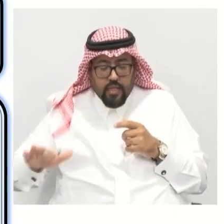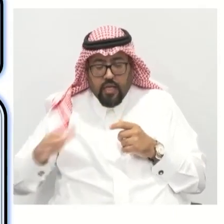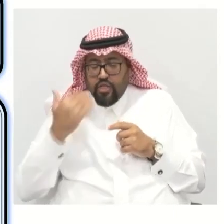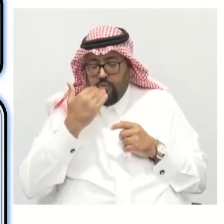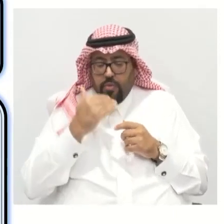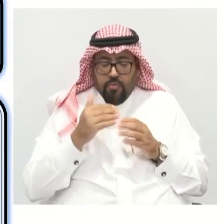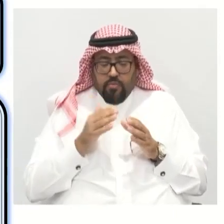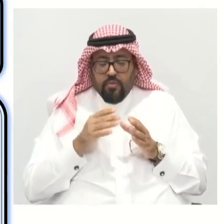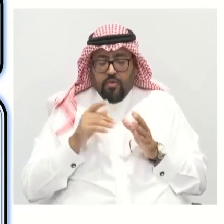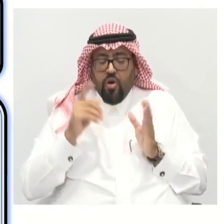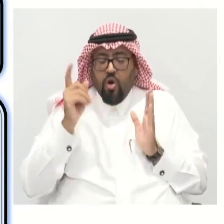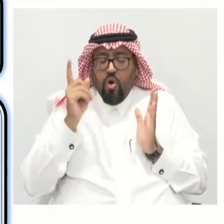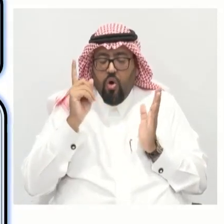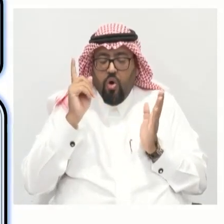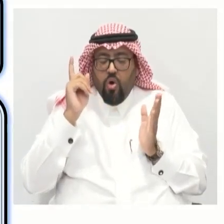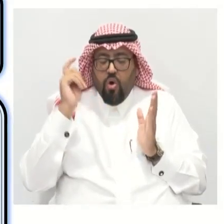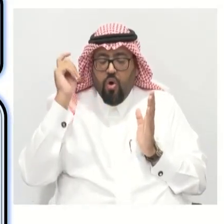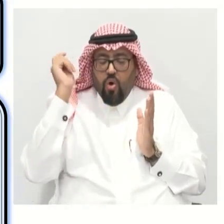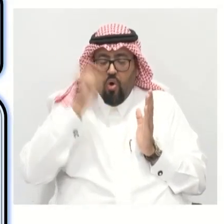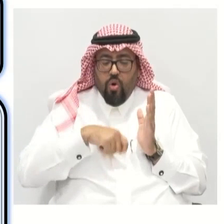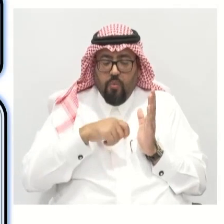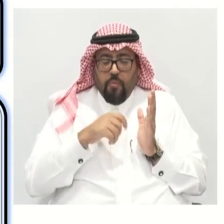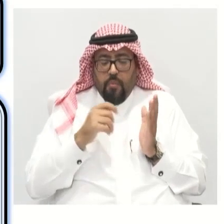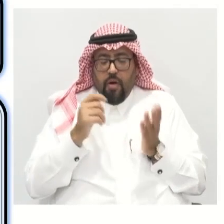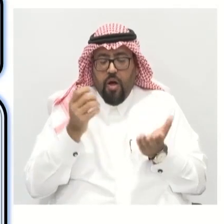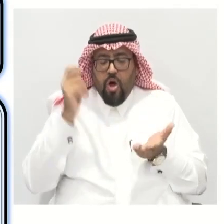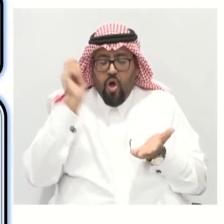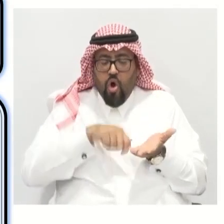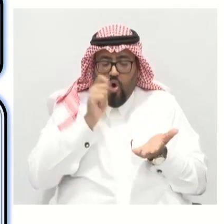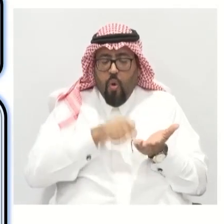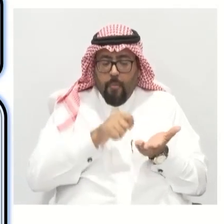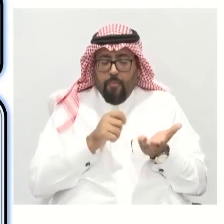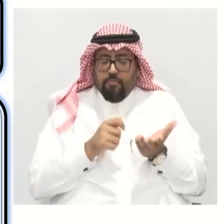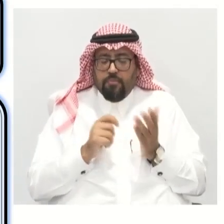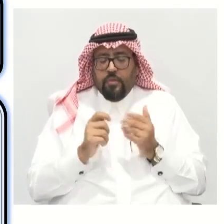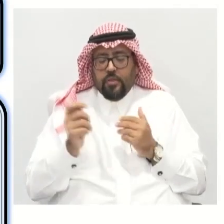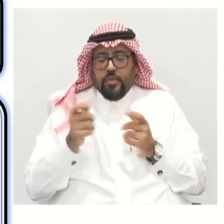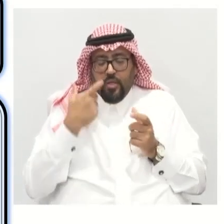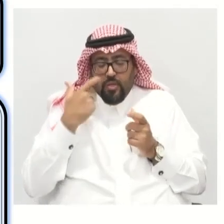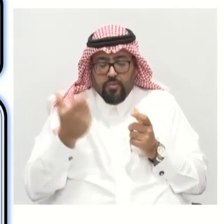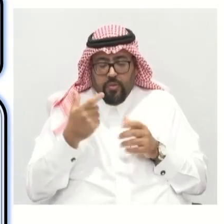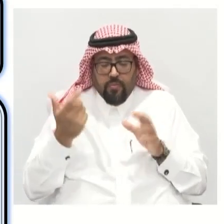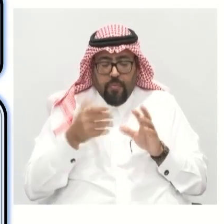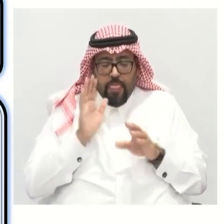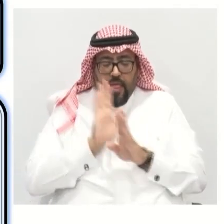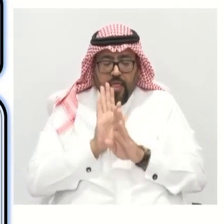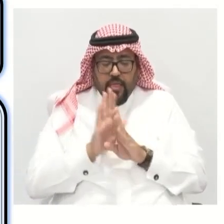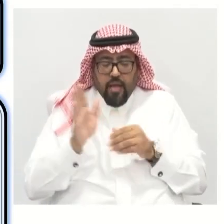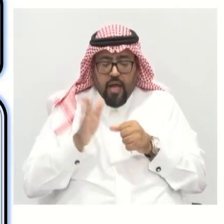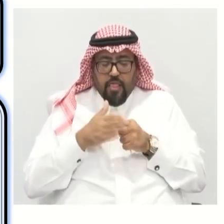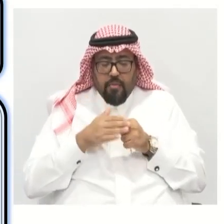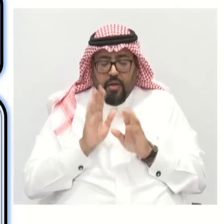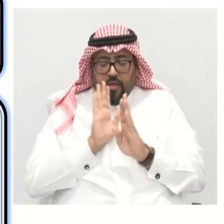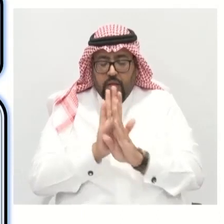السن الذين يصدر نحوهم عقوبات متابعه احوال المواطنين والمواطنات الذين يحتاجون الى